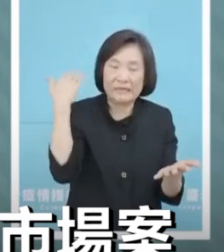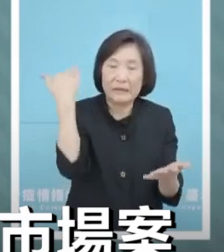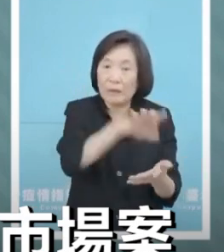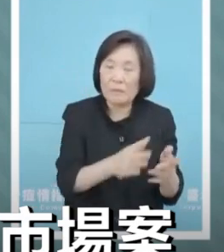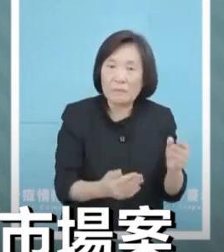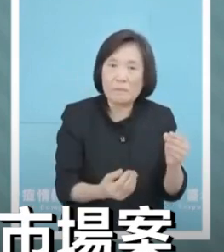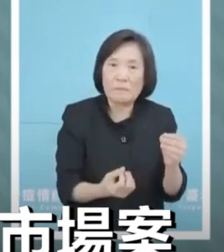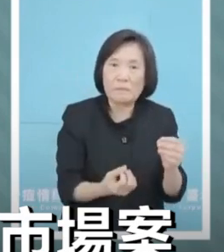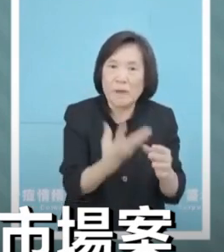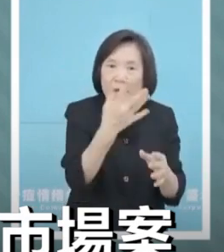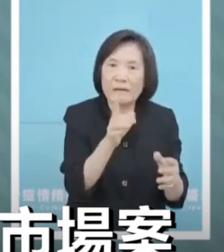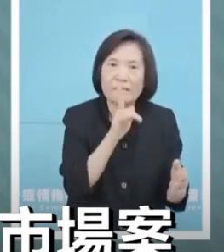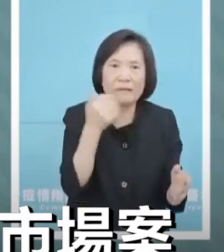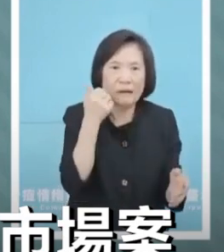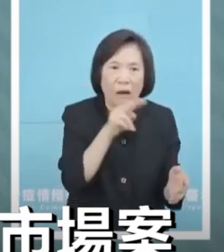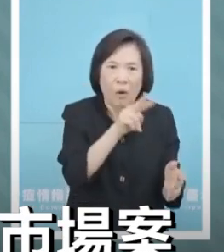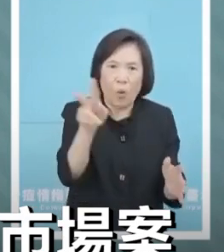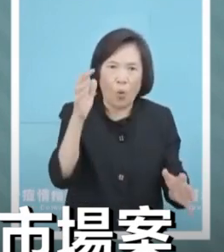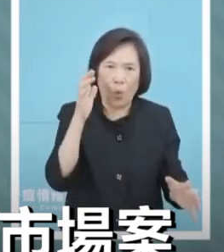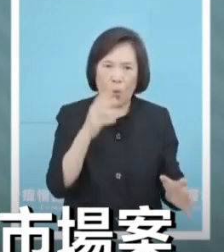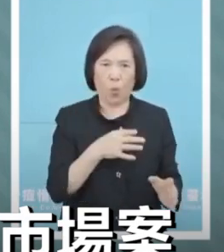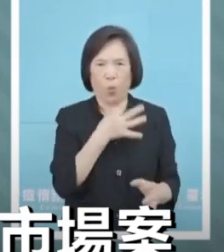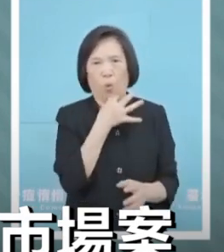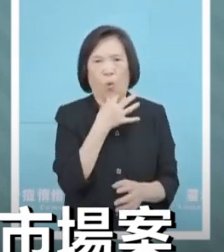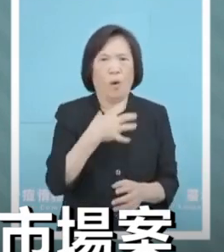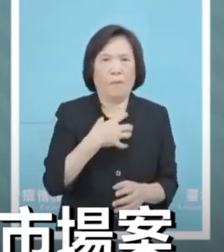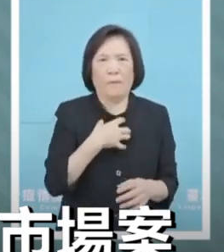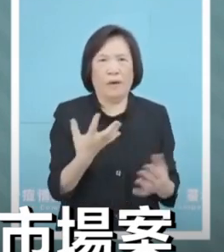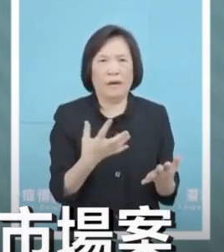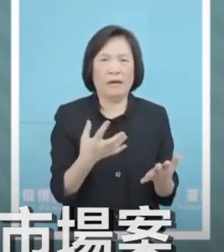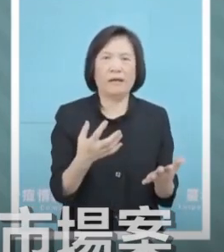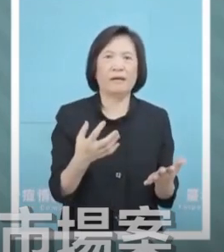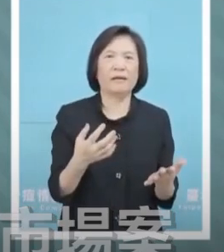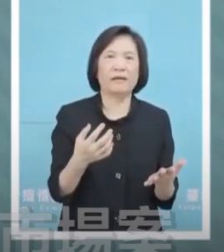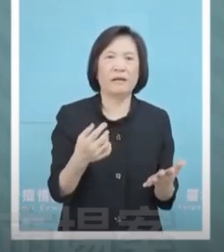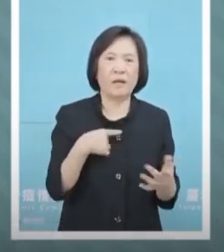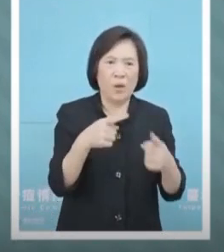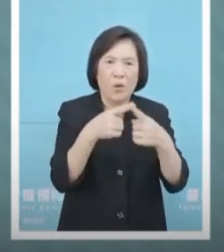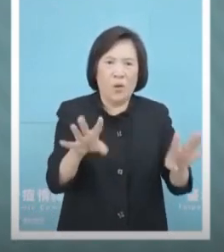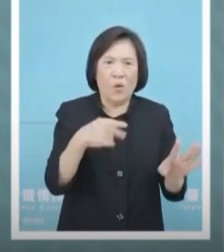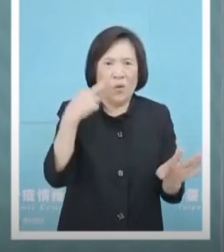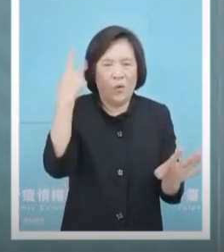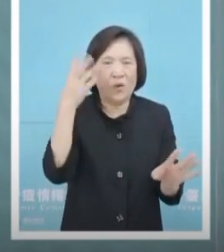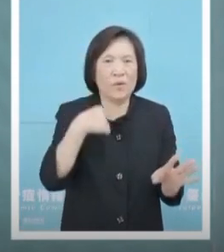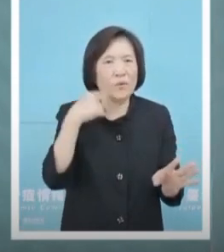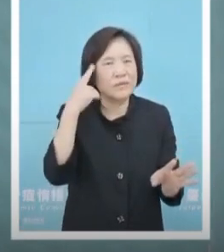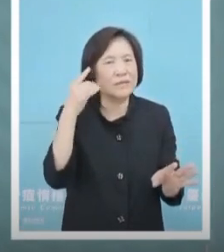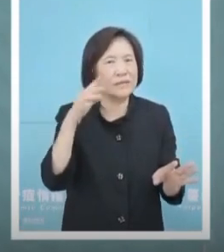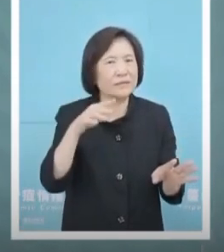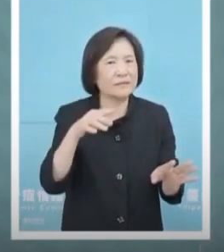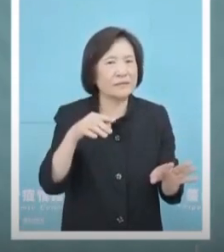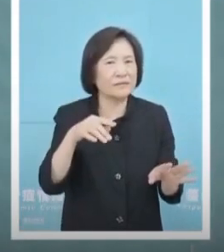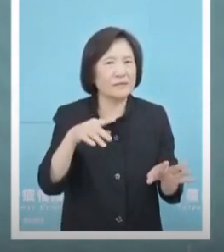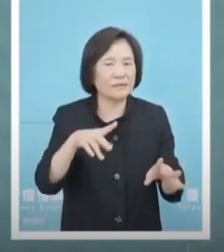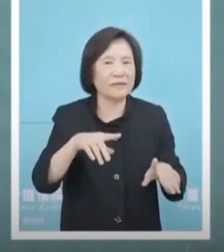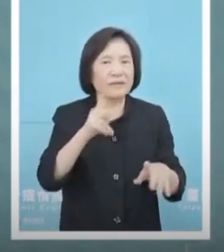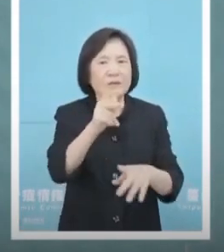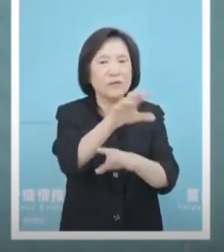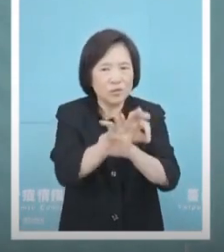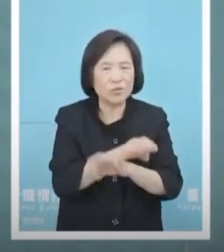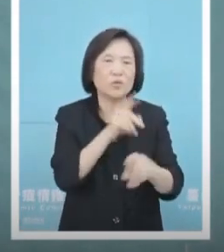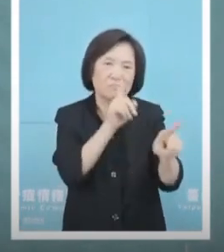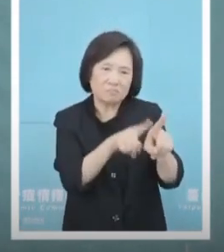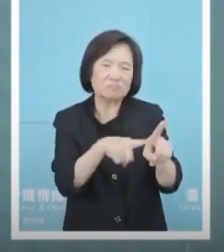时候看起来好像很厉害，不过也因为那个，我认为战略战术还是按照科学去处理